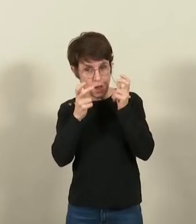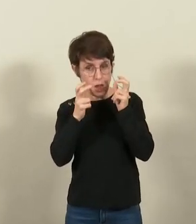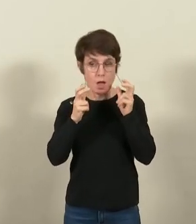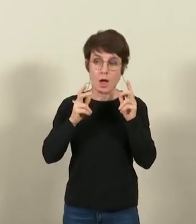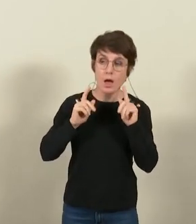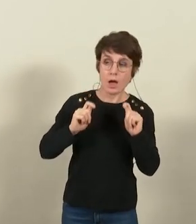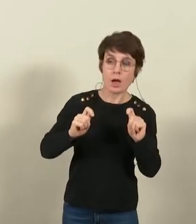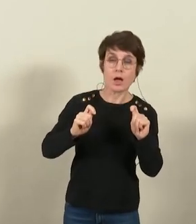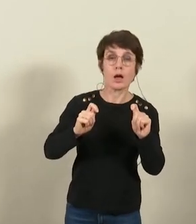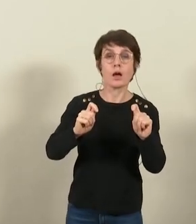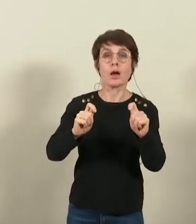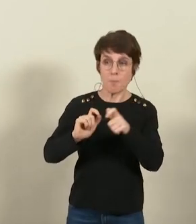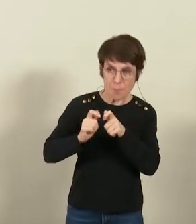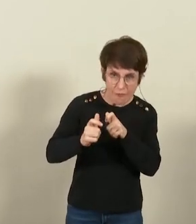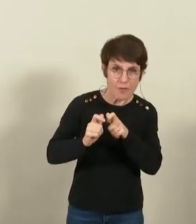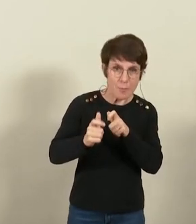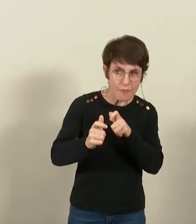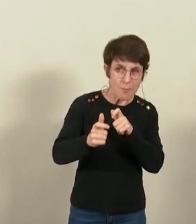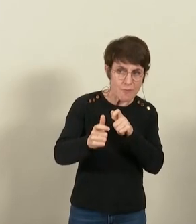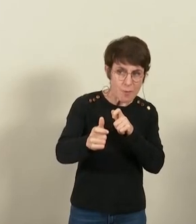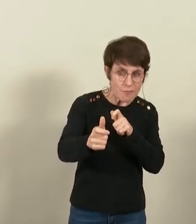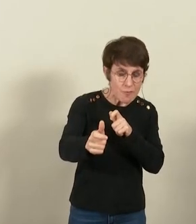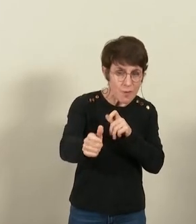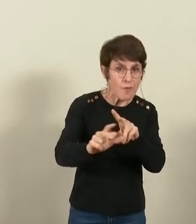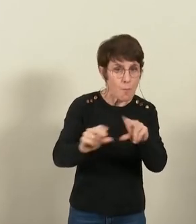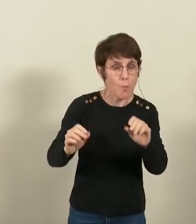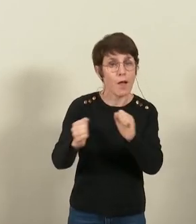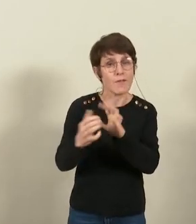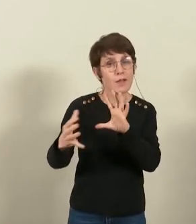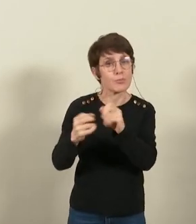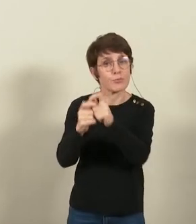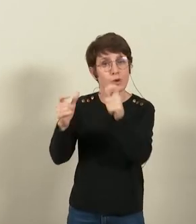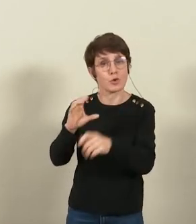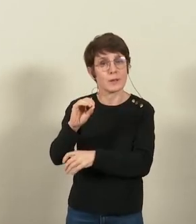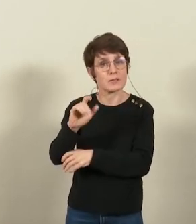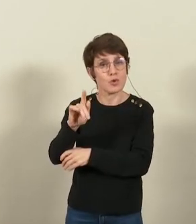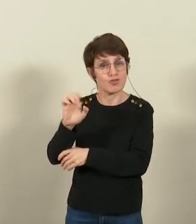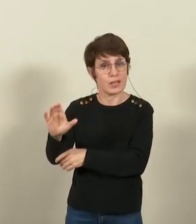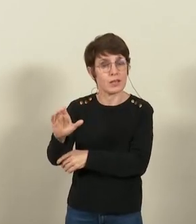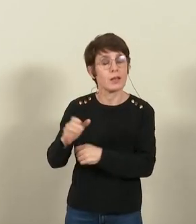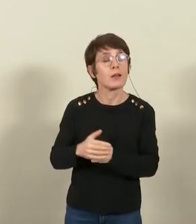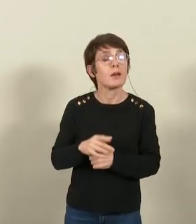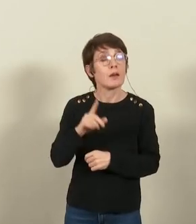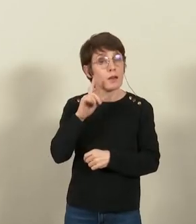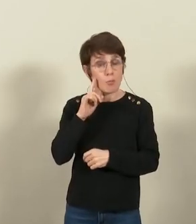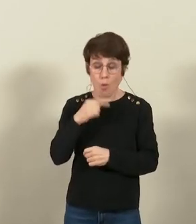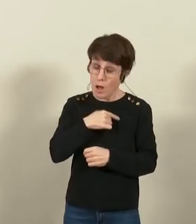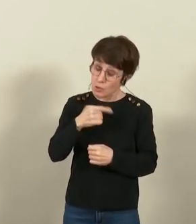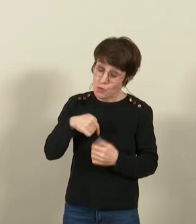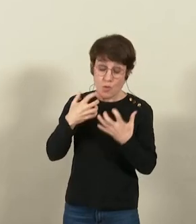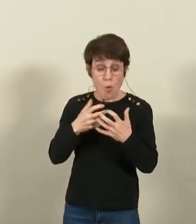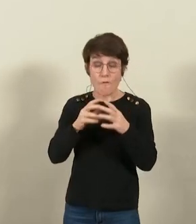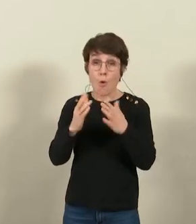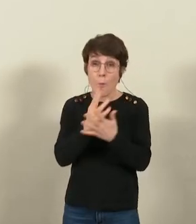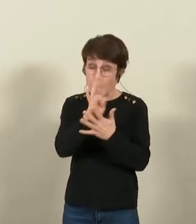le le bonne le bon déroulé de ce travail en partenariat avec Ogic puisque nous avons souhait que ce projet aboutisse malgré sa